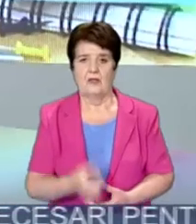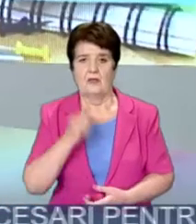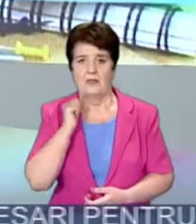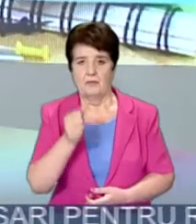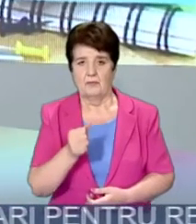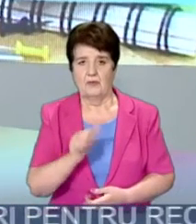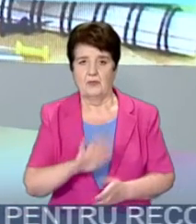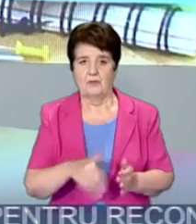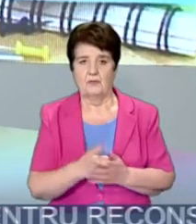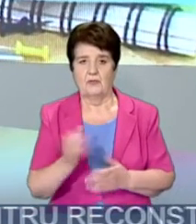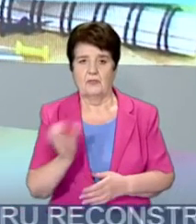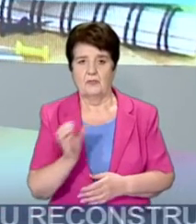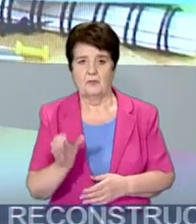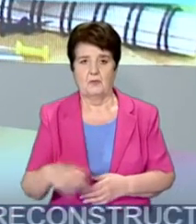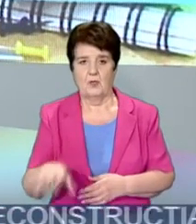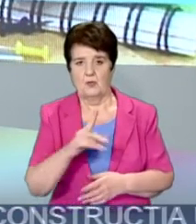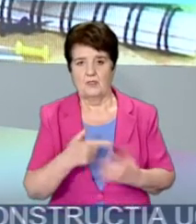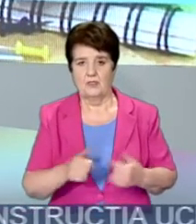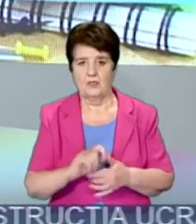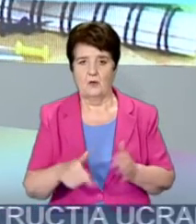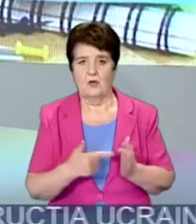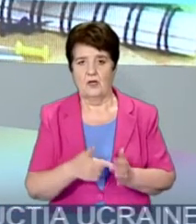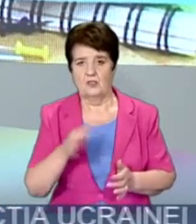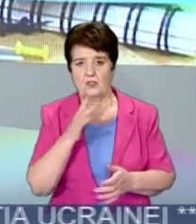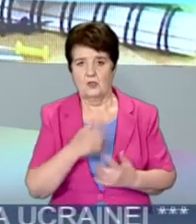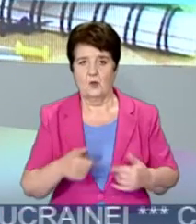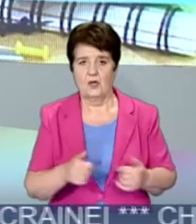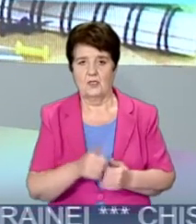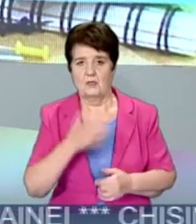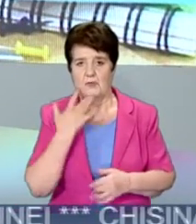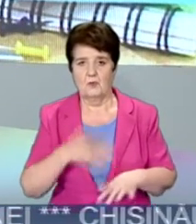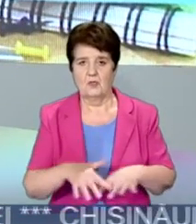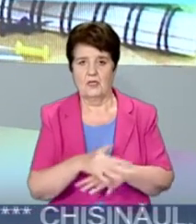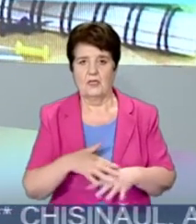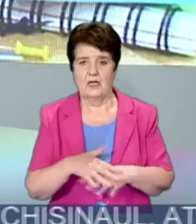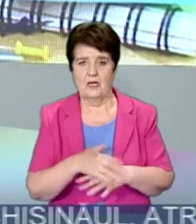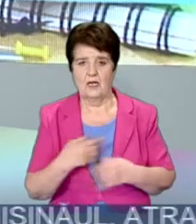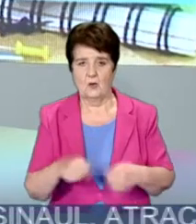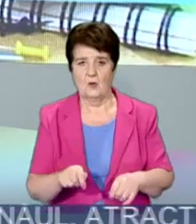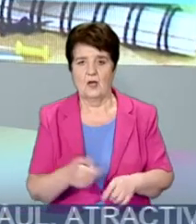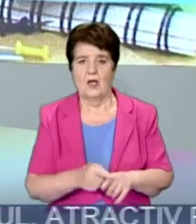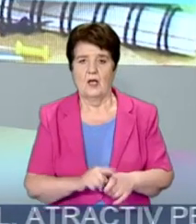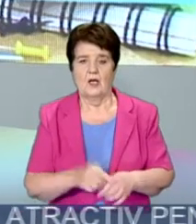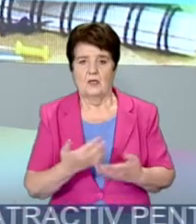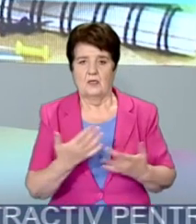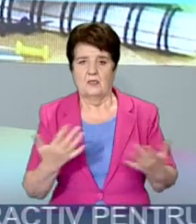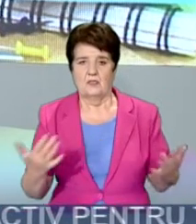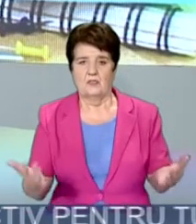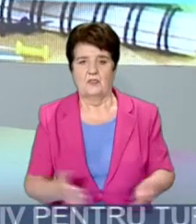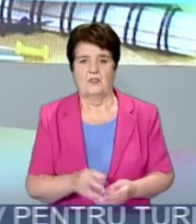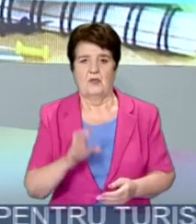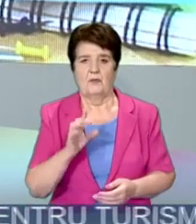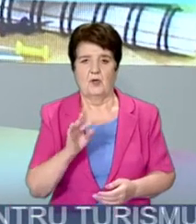De mâine și până în luna septembrie, toate sectoarele orașului Chișinău vor fi organizate mai multe târguri unde pot fi găsite rechizite, articole